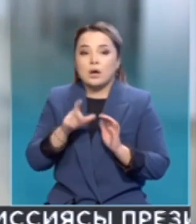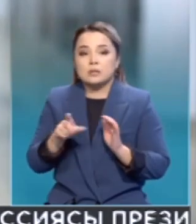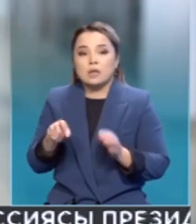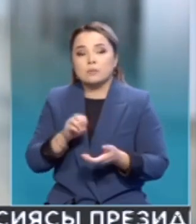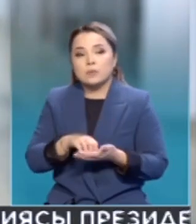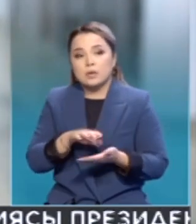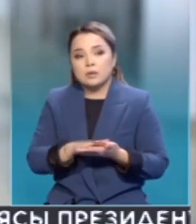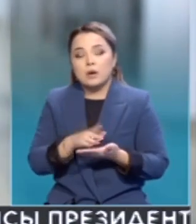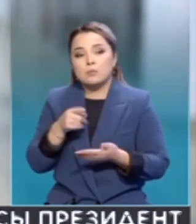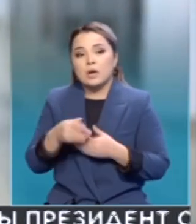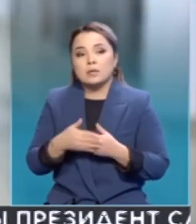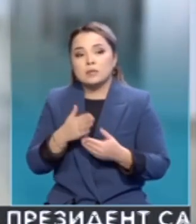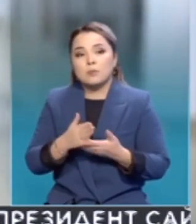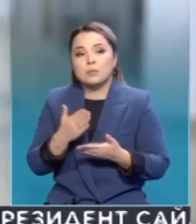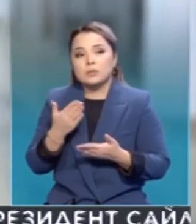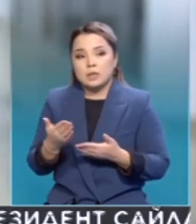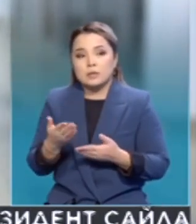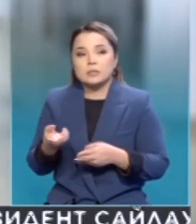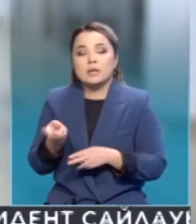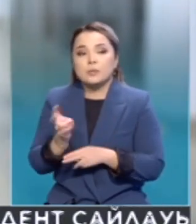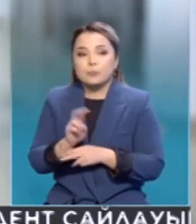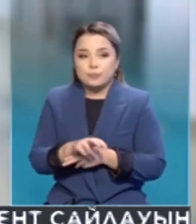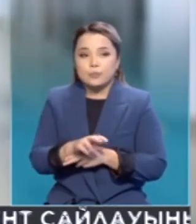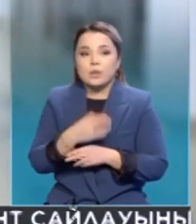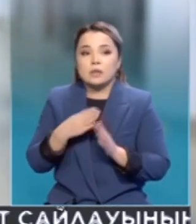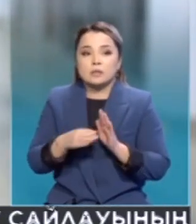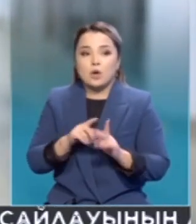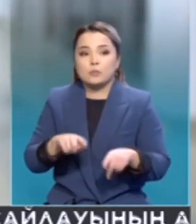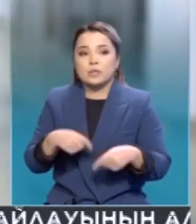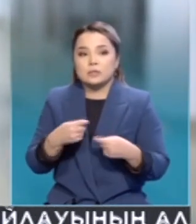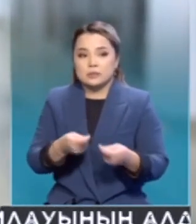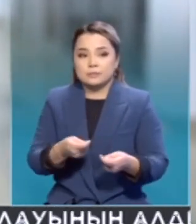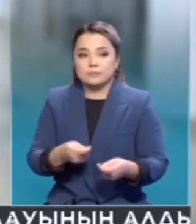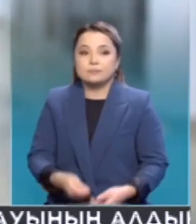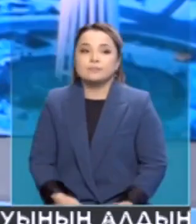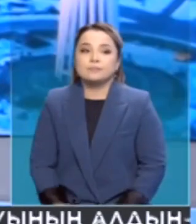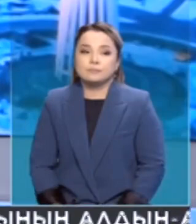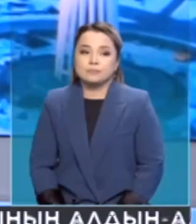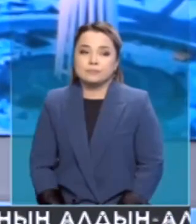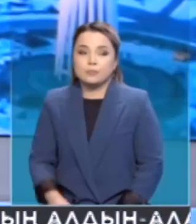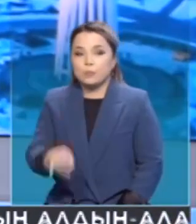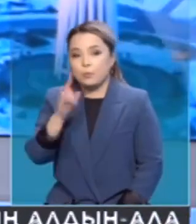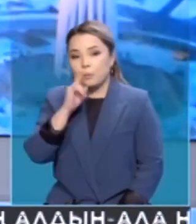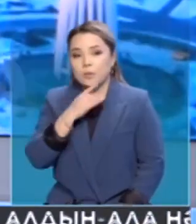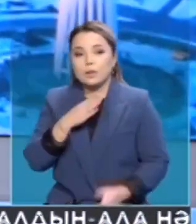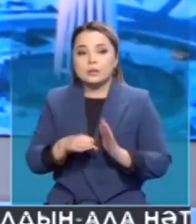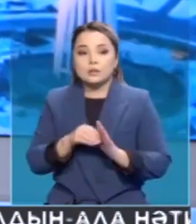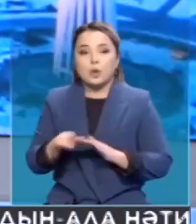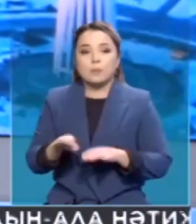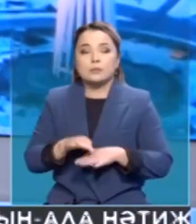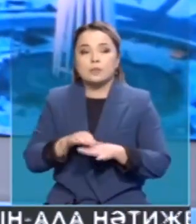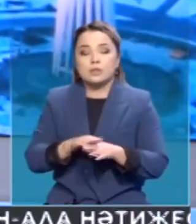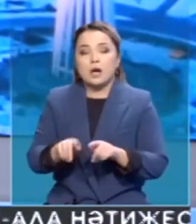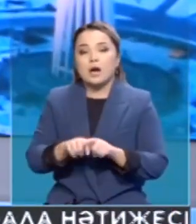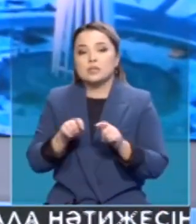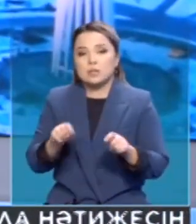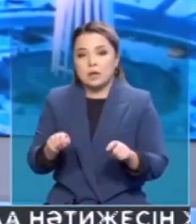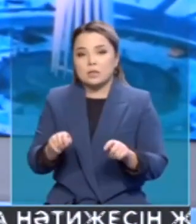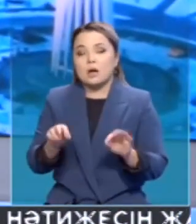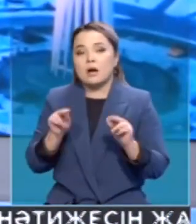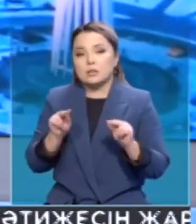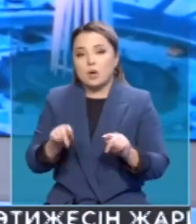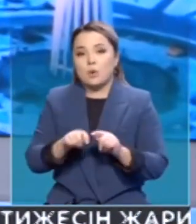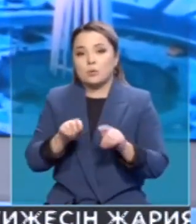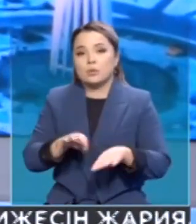болатын, оның 1000-нан астамы келіп дауыс берді. Қазақстандағы сайлау процесі ашық әрі